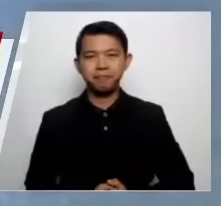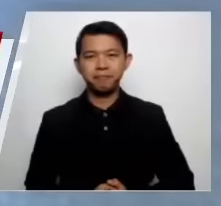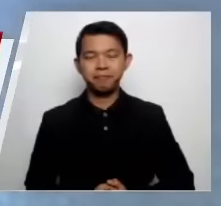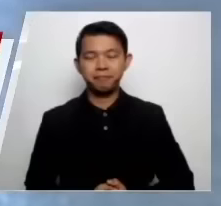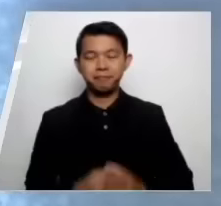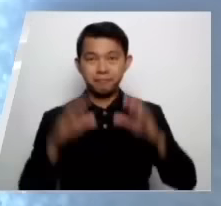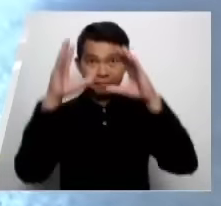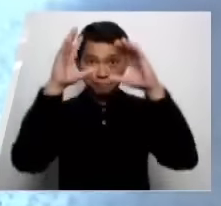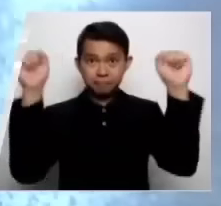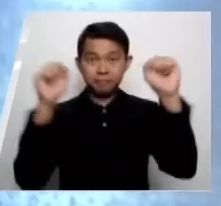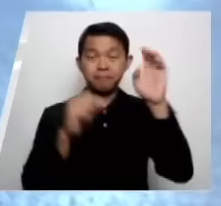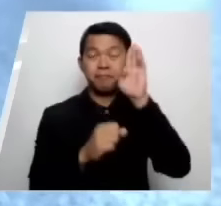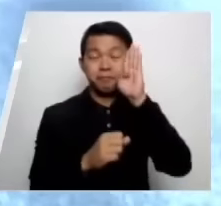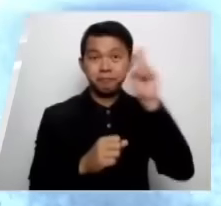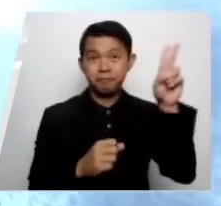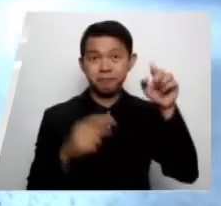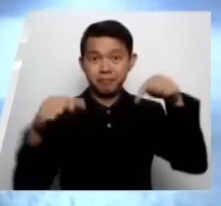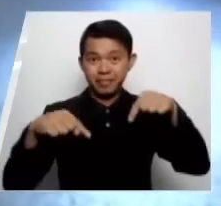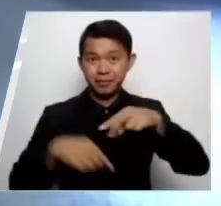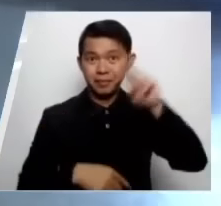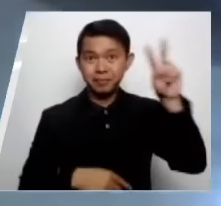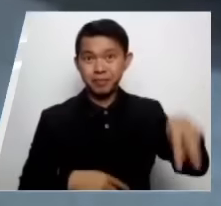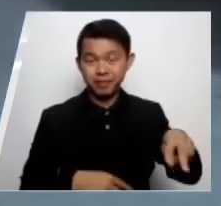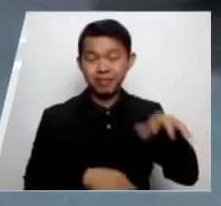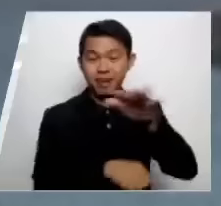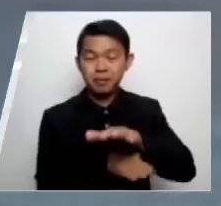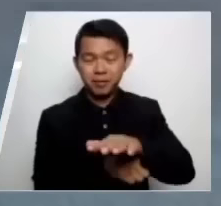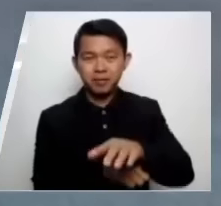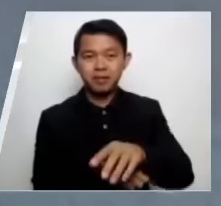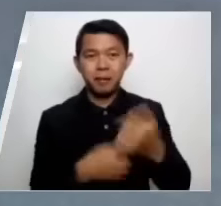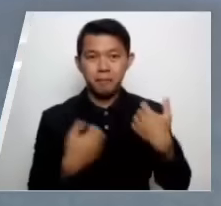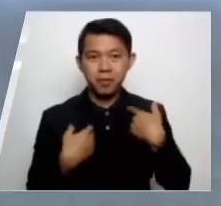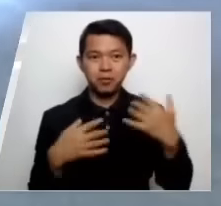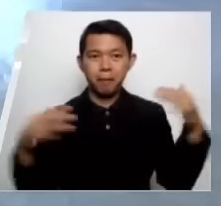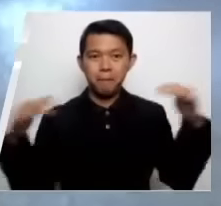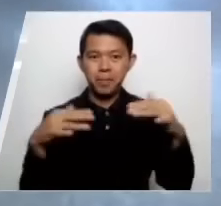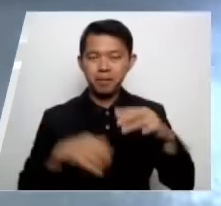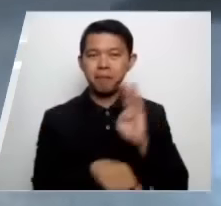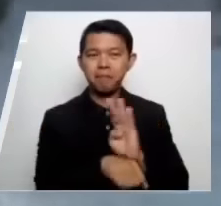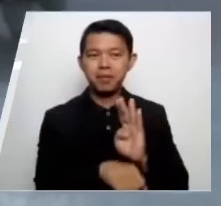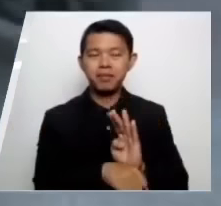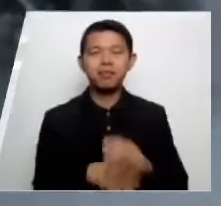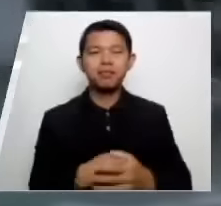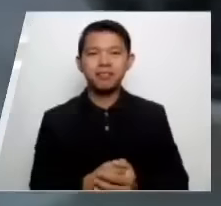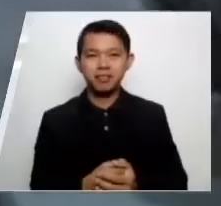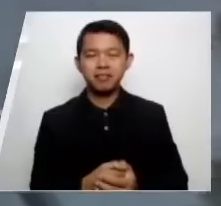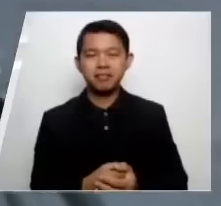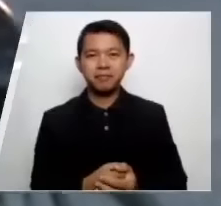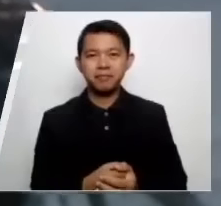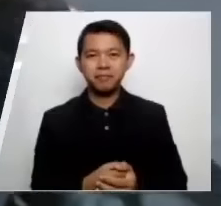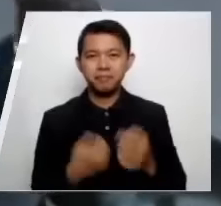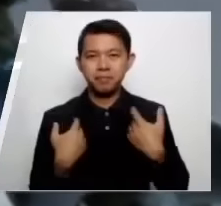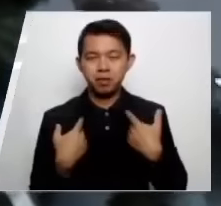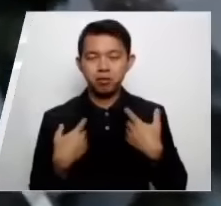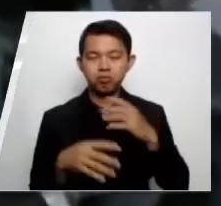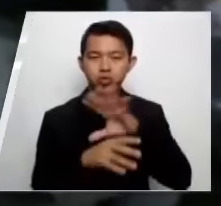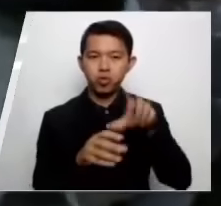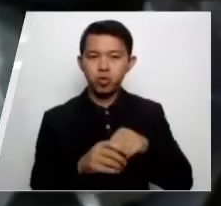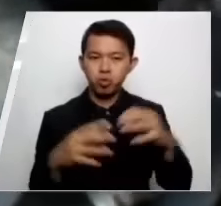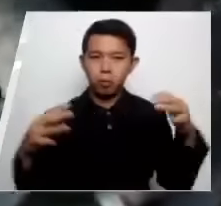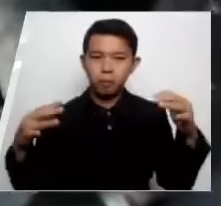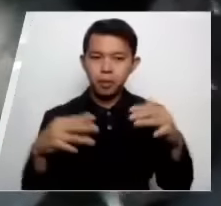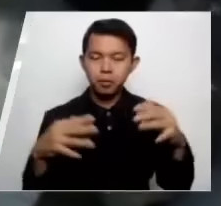sa Vietnam ngayong hapon ay agad siyang sumabak sa isang business meeting at kasunod niyan ay dumalo siya sa pagtitipon ng Filipino community dito sa